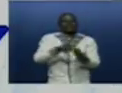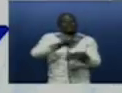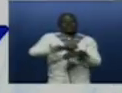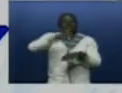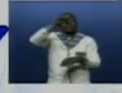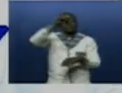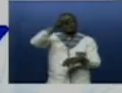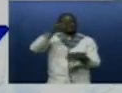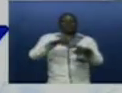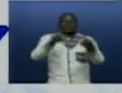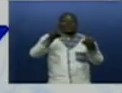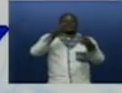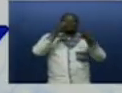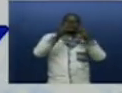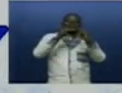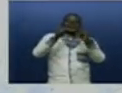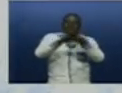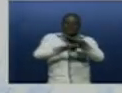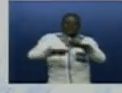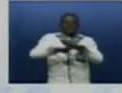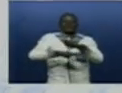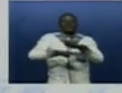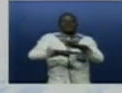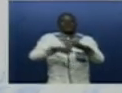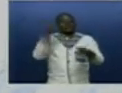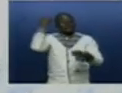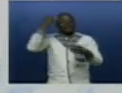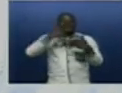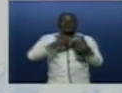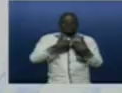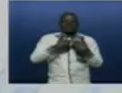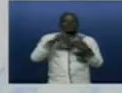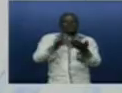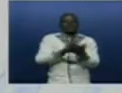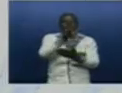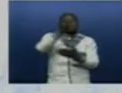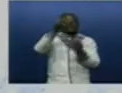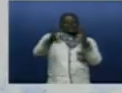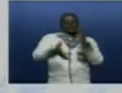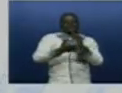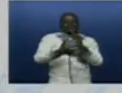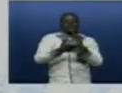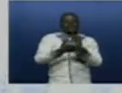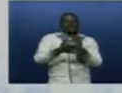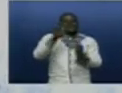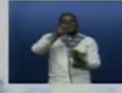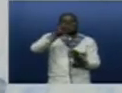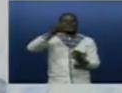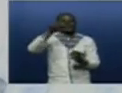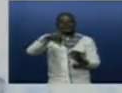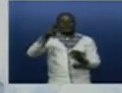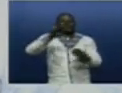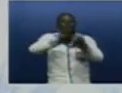au niveau de base et intermédiaire, il y a le lycée technique Alpha Yaya qui ouvre cette année,